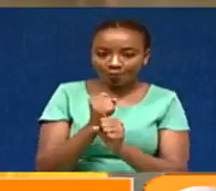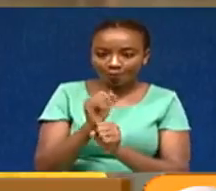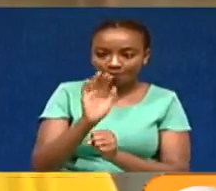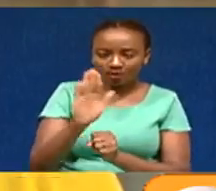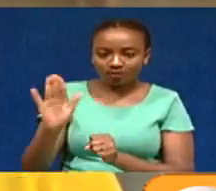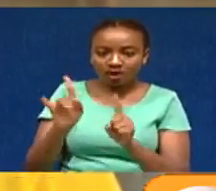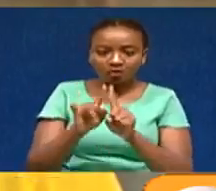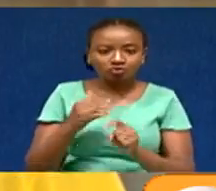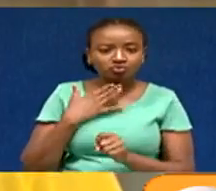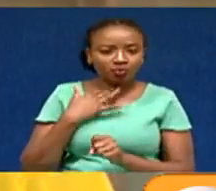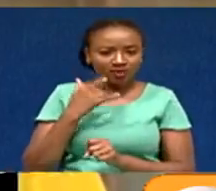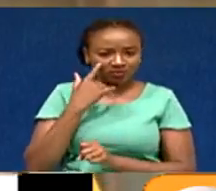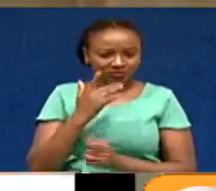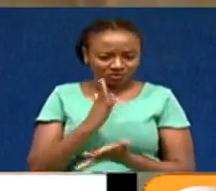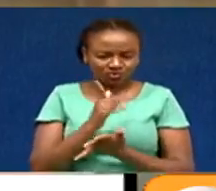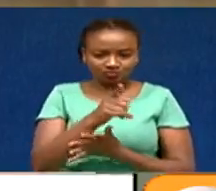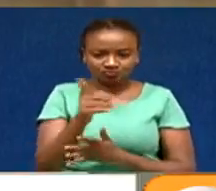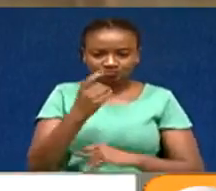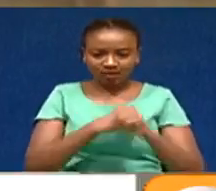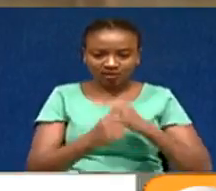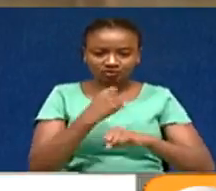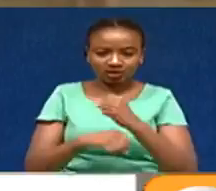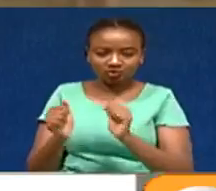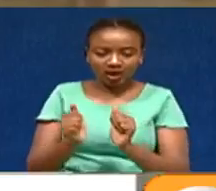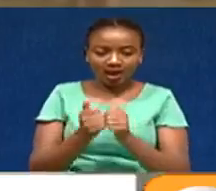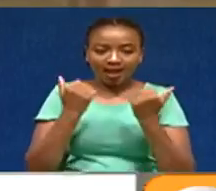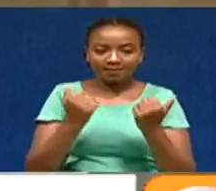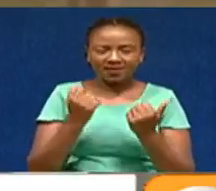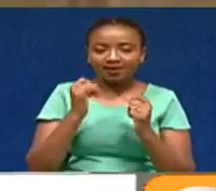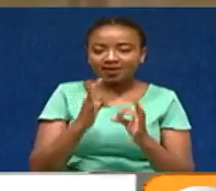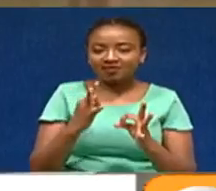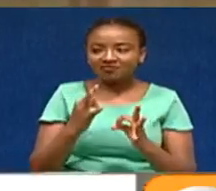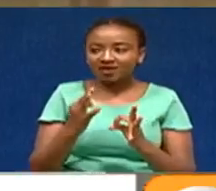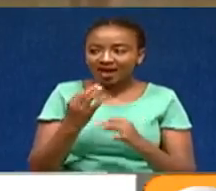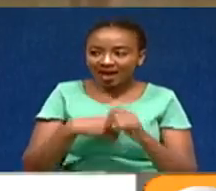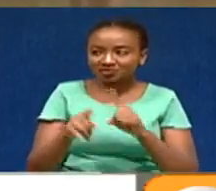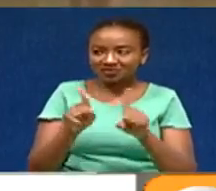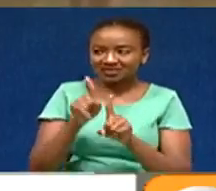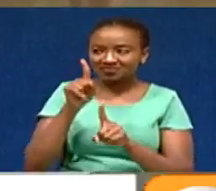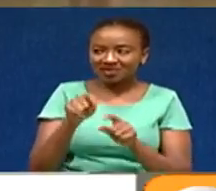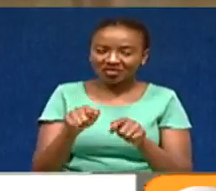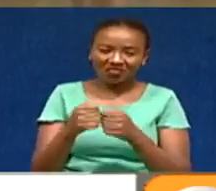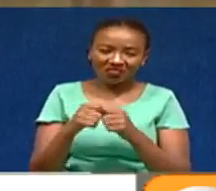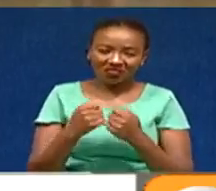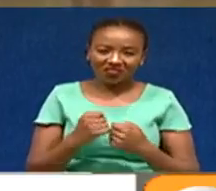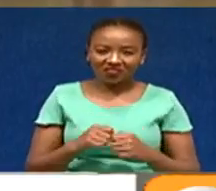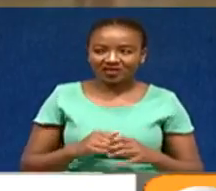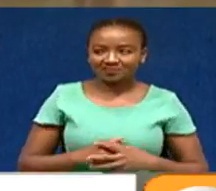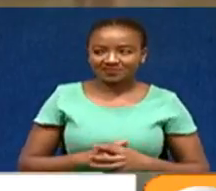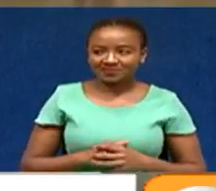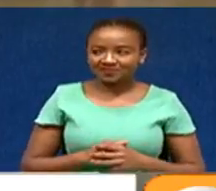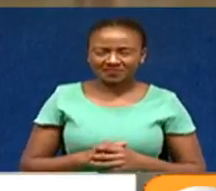see action ikichukuliwa kwa vitendo kama vya unyama na ufedhuli kama hii ambayo